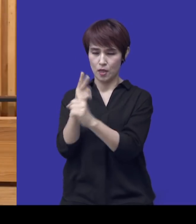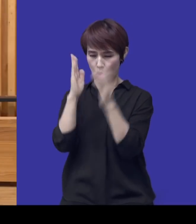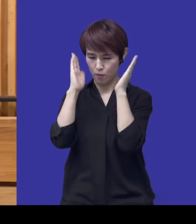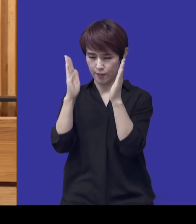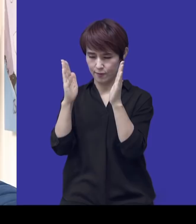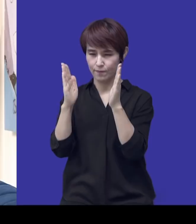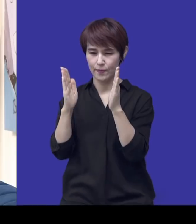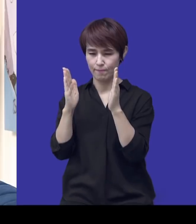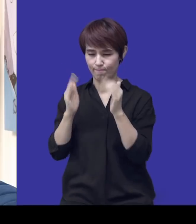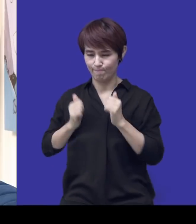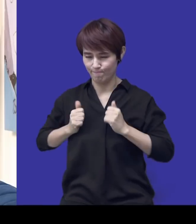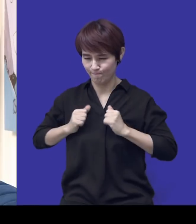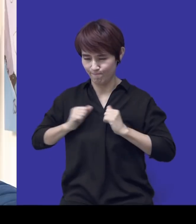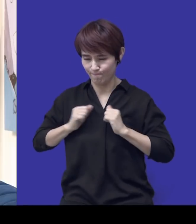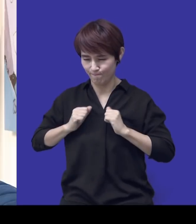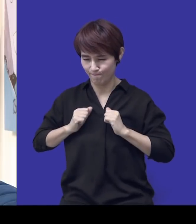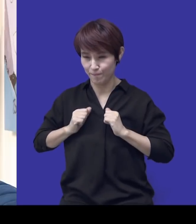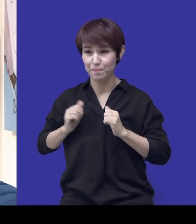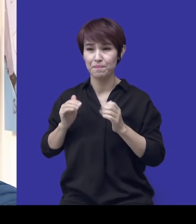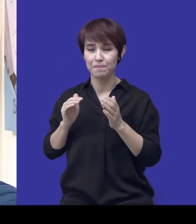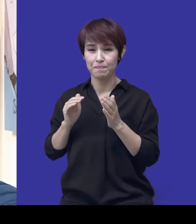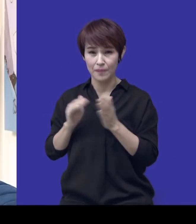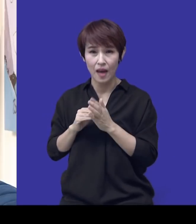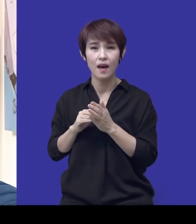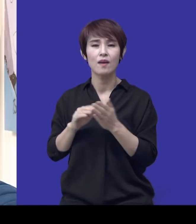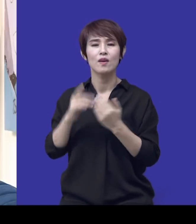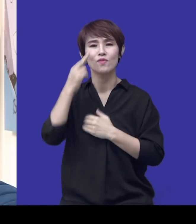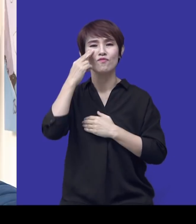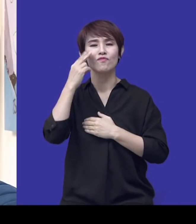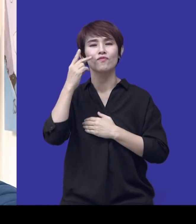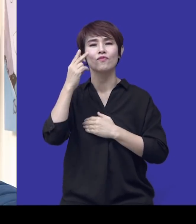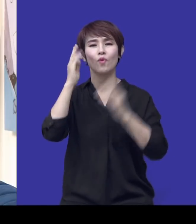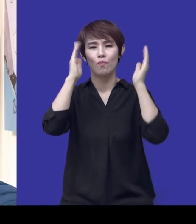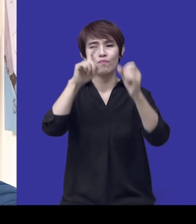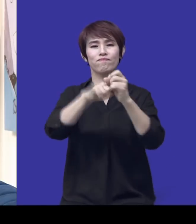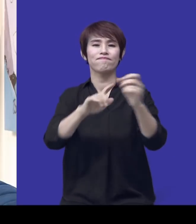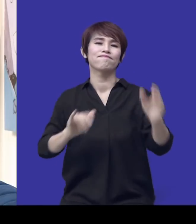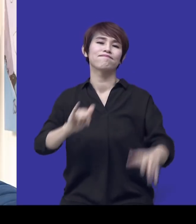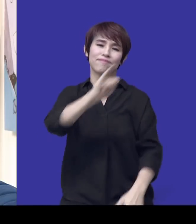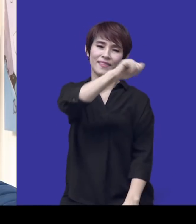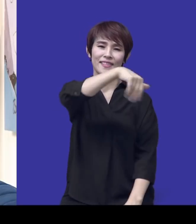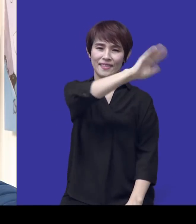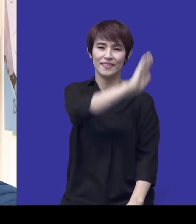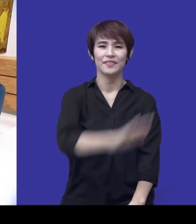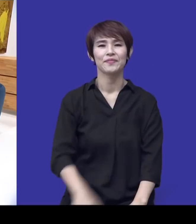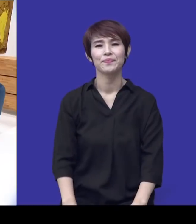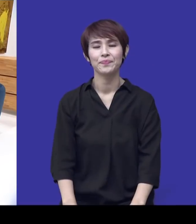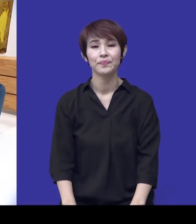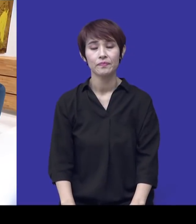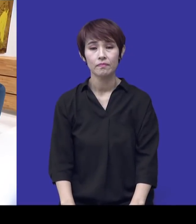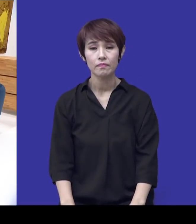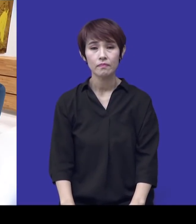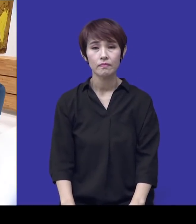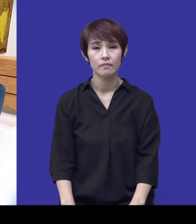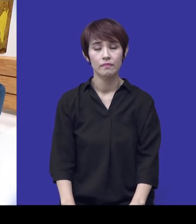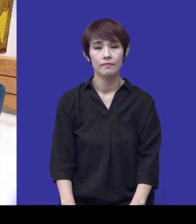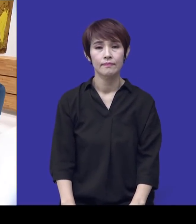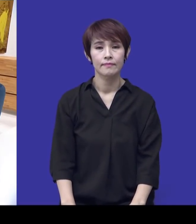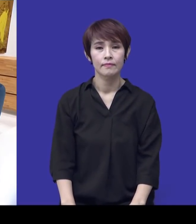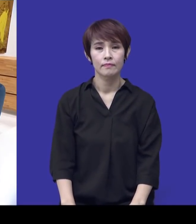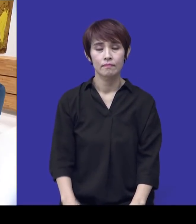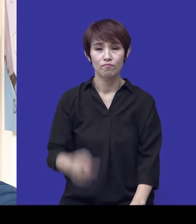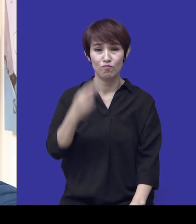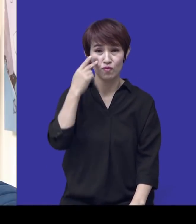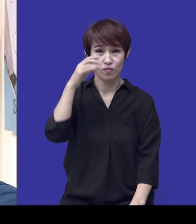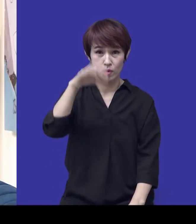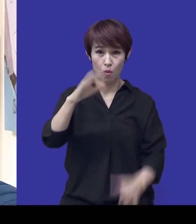그때 이제 유학을 하기로 결심을 해서 예. 미국 유학을 가기로 결심했어요. 예. 그래서 미국에 가서 이제 어떤 일을 하셨어요? 공부만